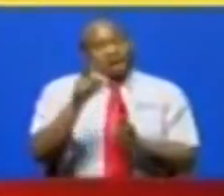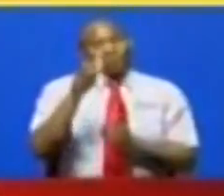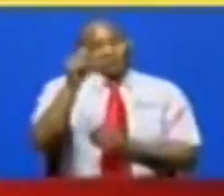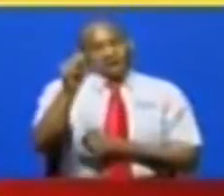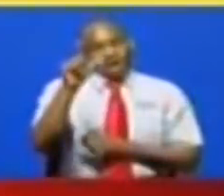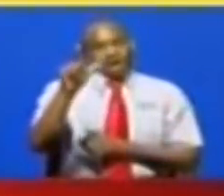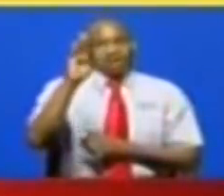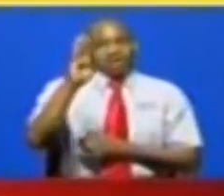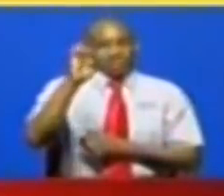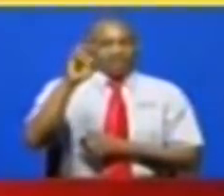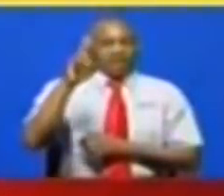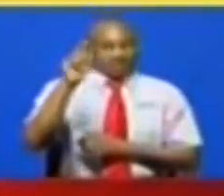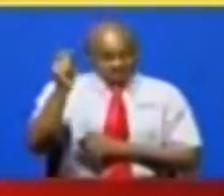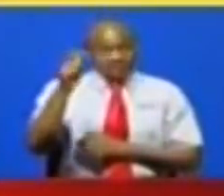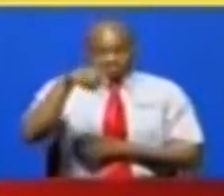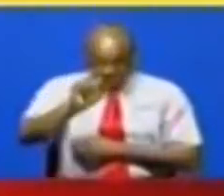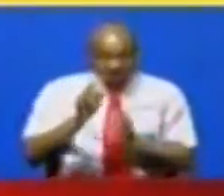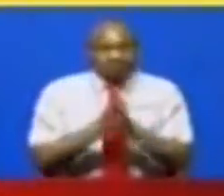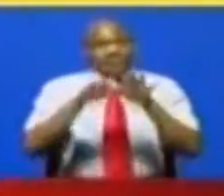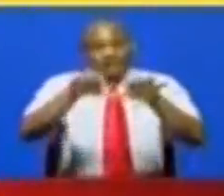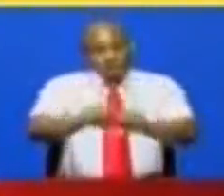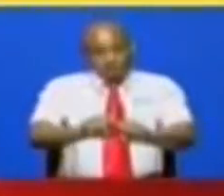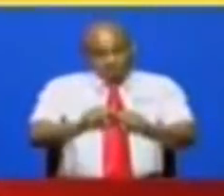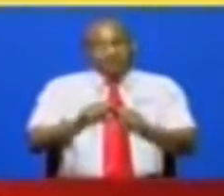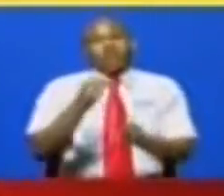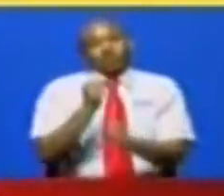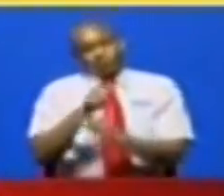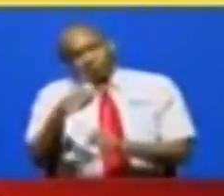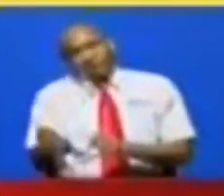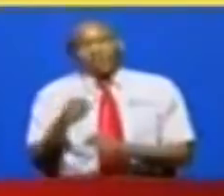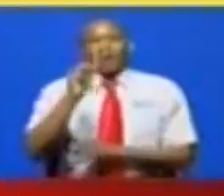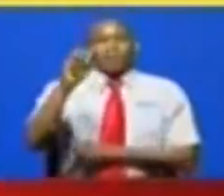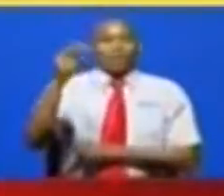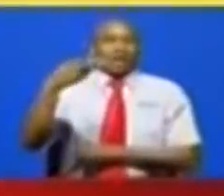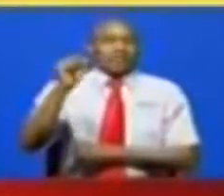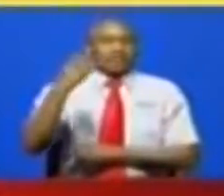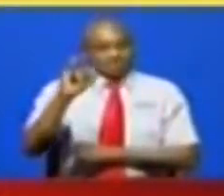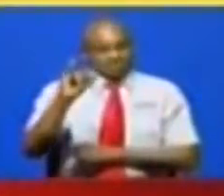Albert Gogo atakuwa anachukua nafasi ya James Muhati.